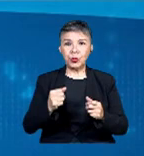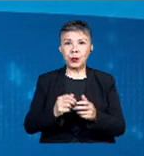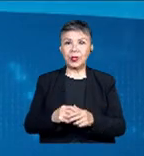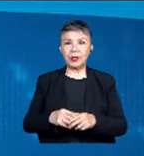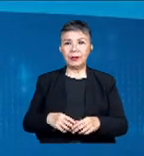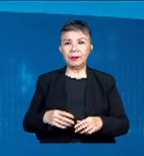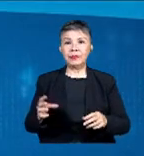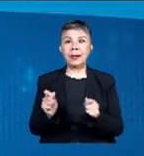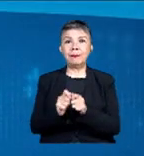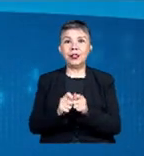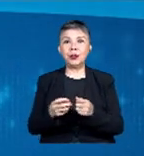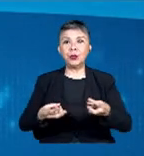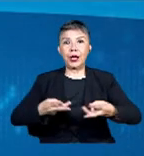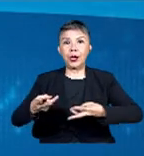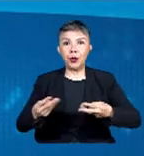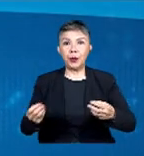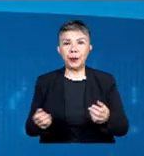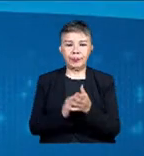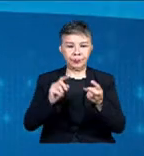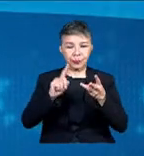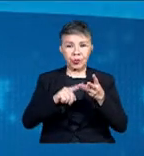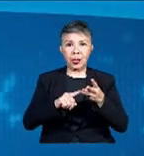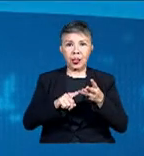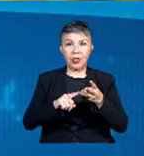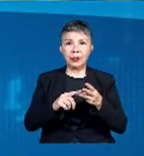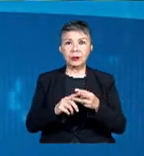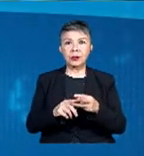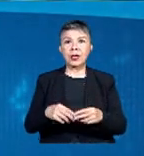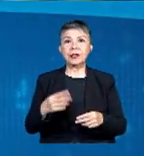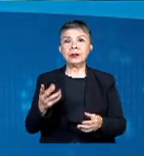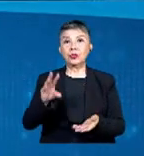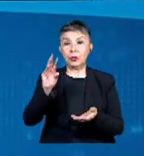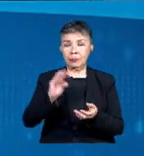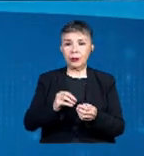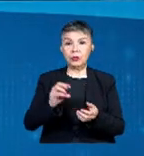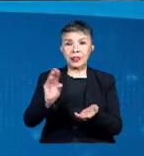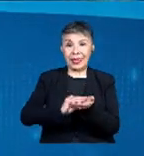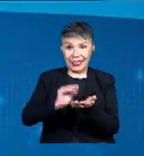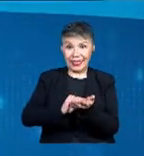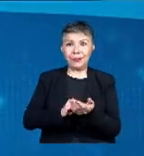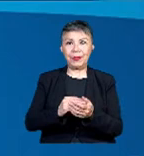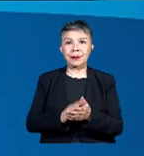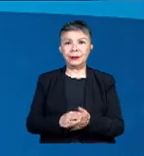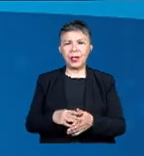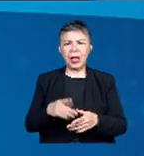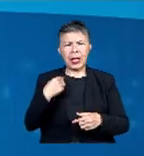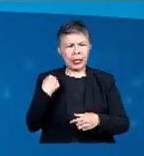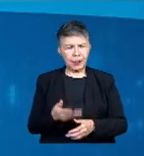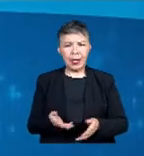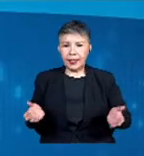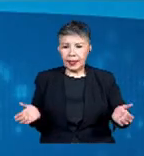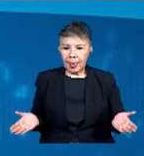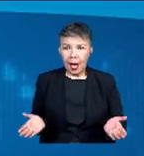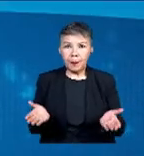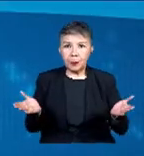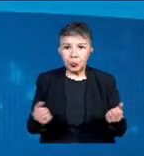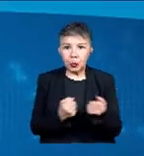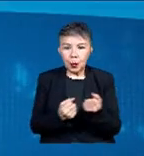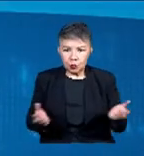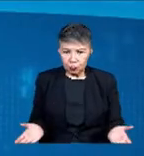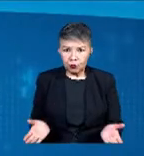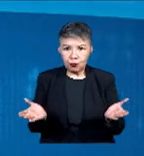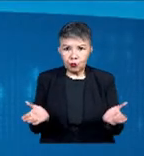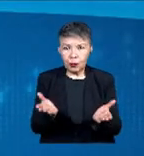di ekonomi, maupun sukses pada tertib administrasi keuangannya. Dan ini terus kita dorong. Dan tentu